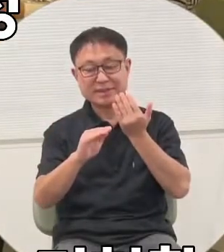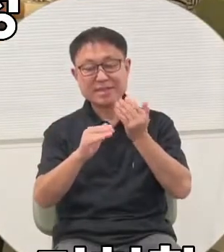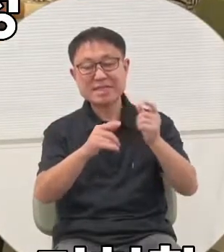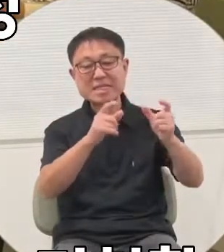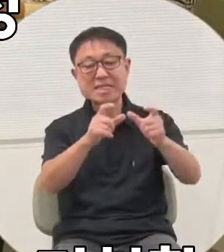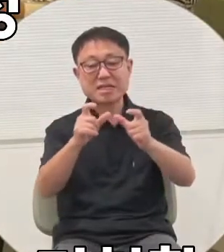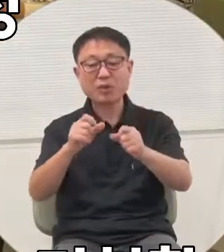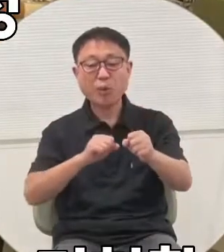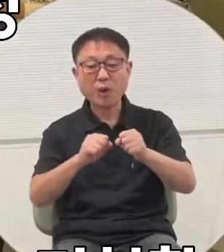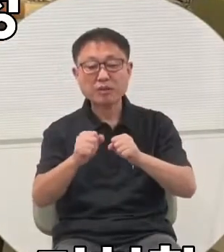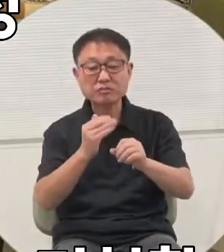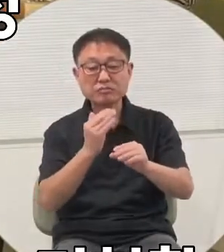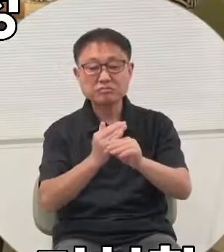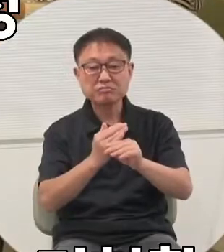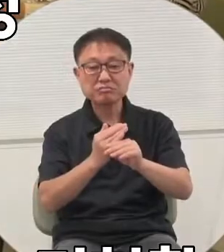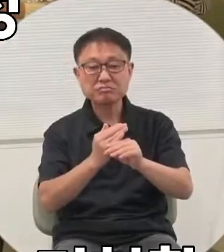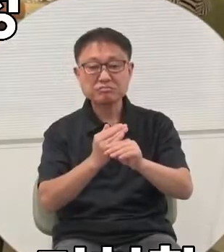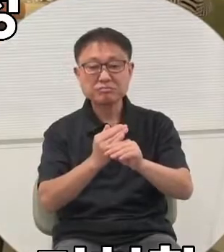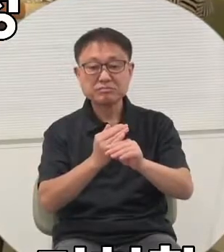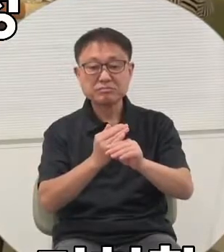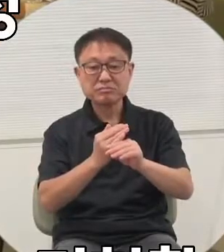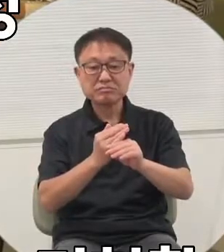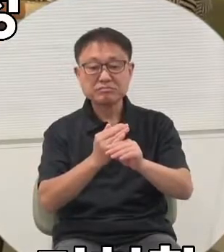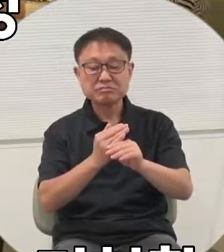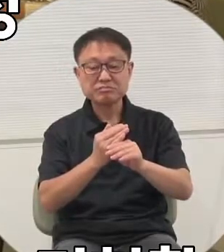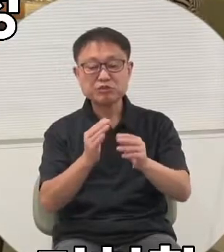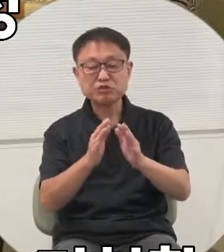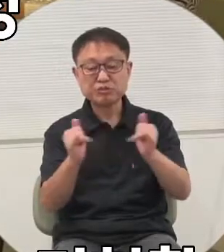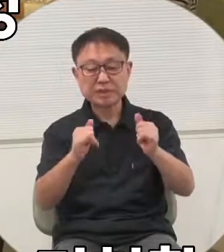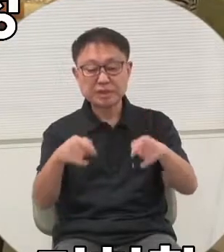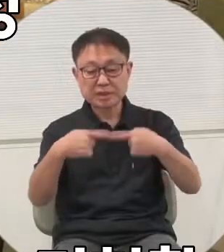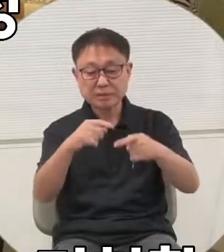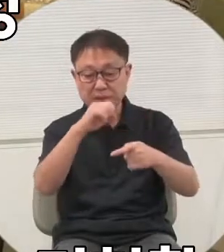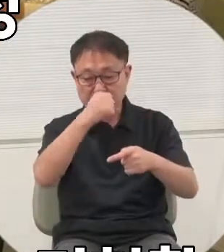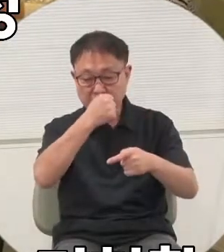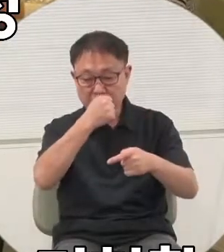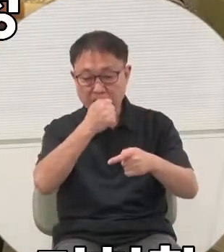지역에서 활동하고다 보면 아까 말대로 주민 참여 예산 협치 여러 가지